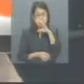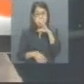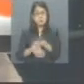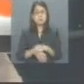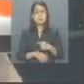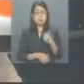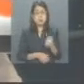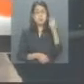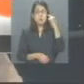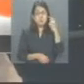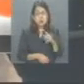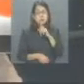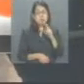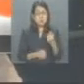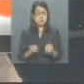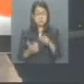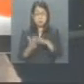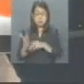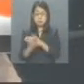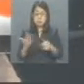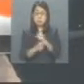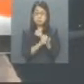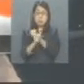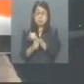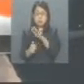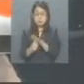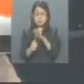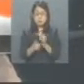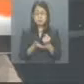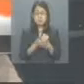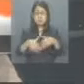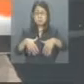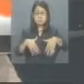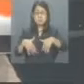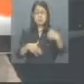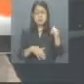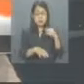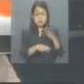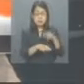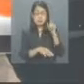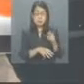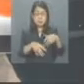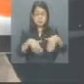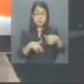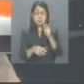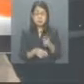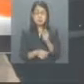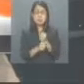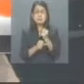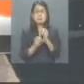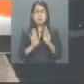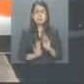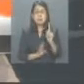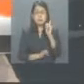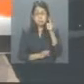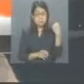ที่จะรักษาความปลอดภัยให้กับชาวบ้านเราได้มีการกำชับไหมคะว่าชาวบ้านในพื้นที่ควรจะทำตัวอย่างไรอะคะเพื่อป้องกันการตอบโต้